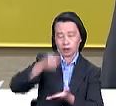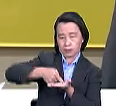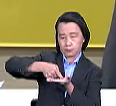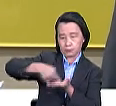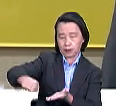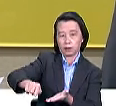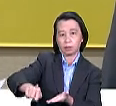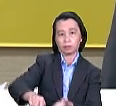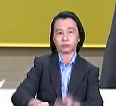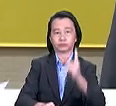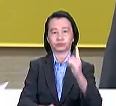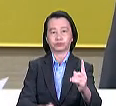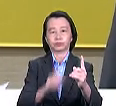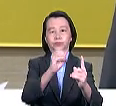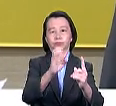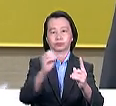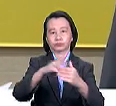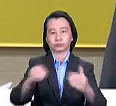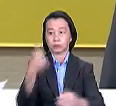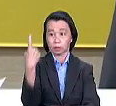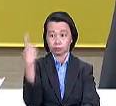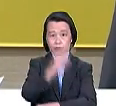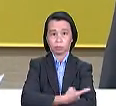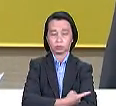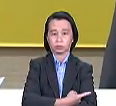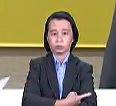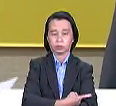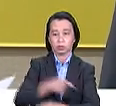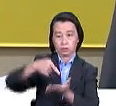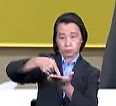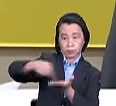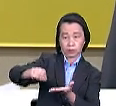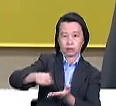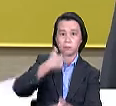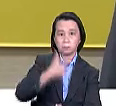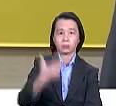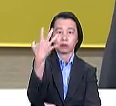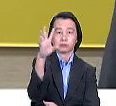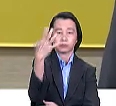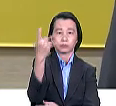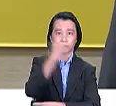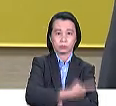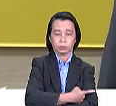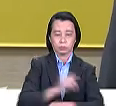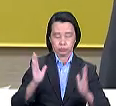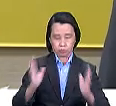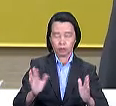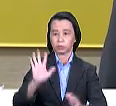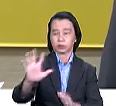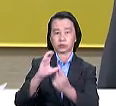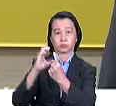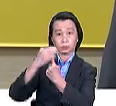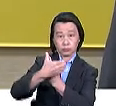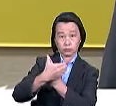NADBA sebanyak RM100 satu hari. Bayarannya selama 14 hari dalam tempoh mereka di